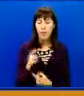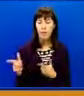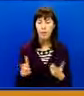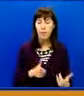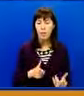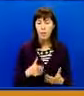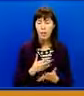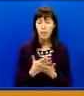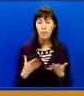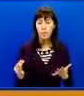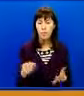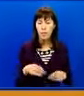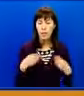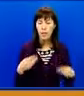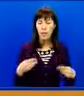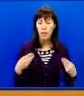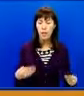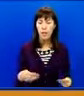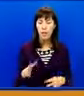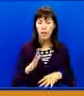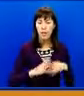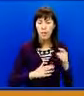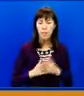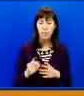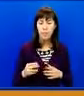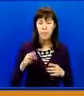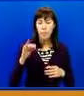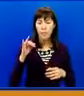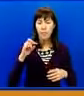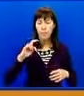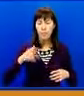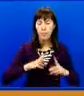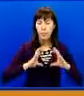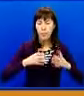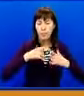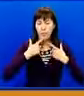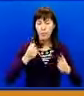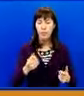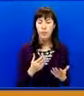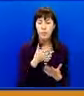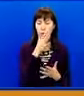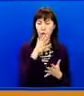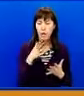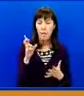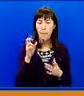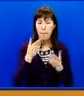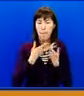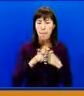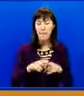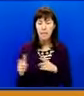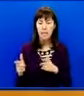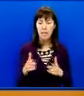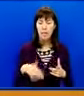ковры и ковровые изделия из синтетических полипропиленовых нитей известных мировых производителей на современном бельгийском оборудовании.